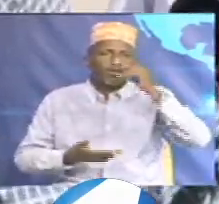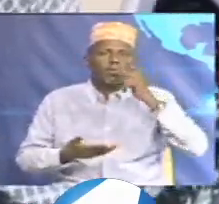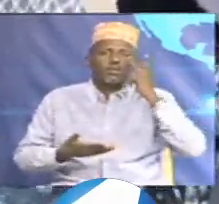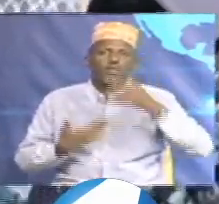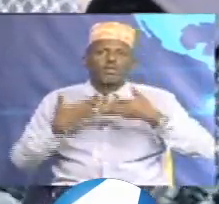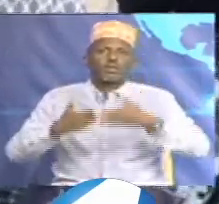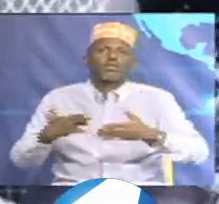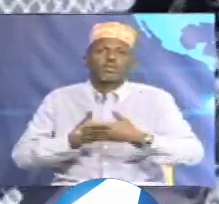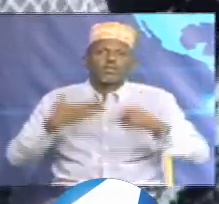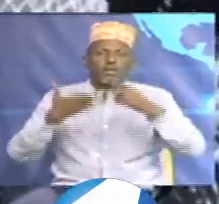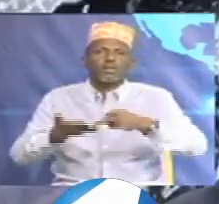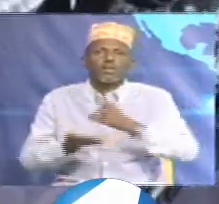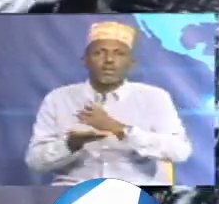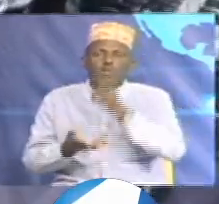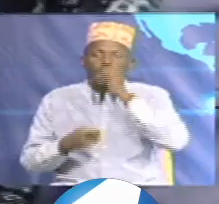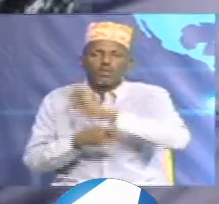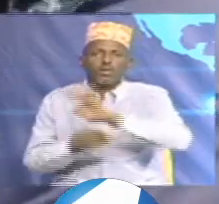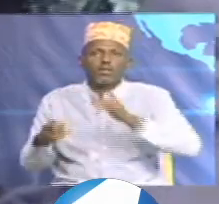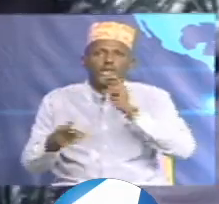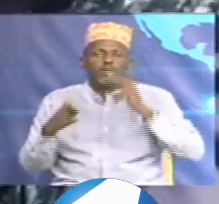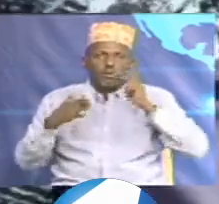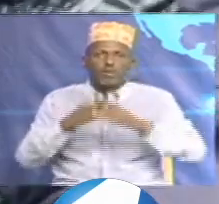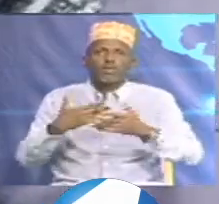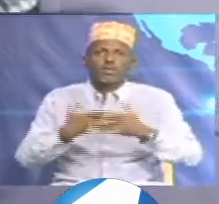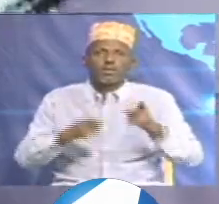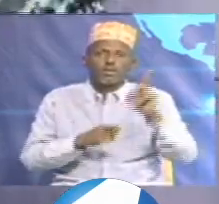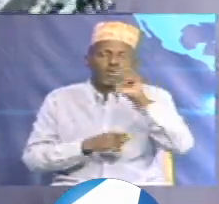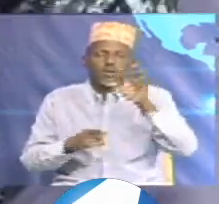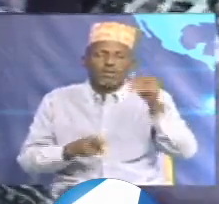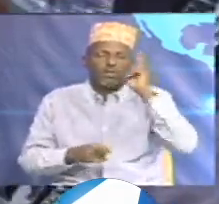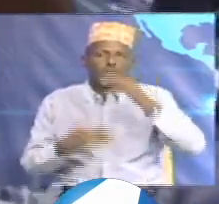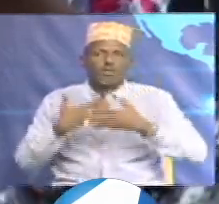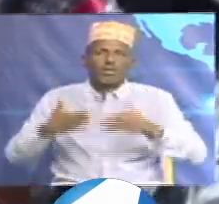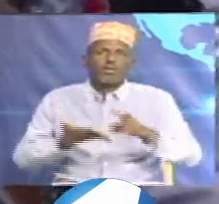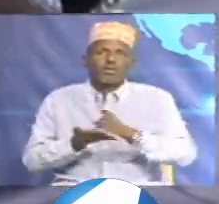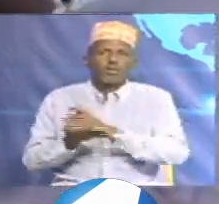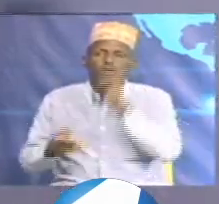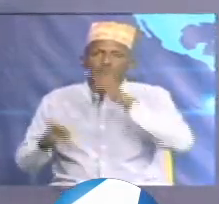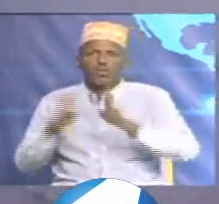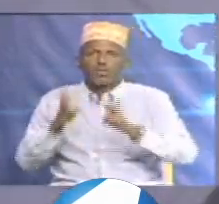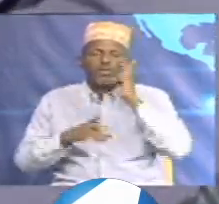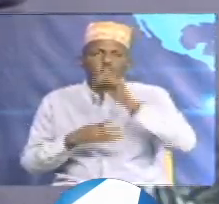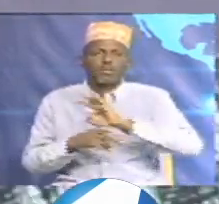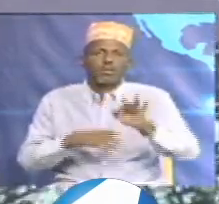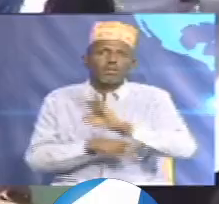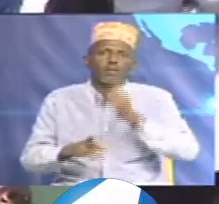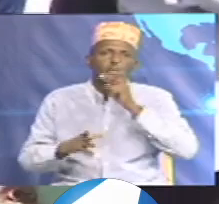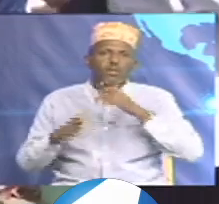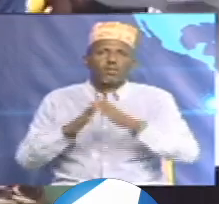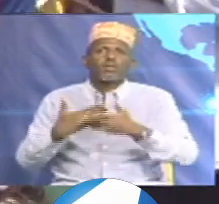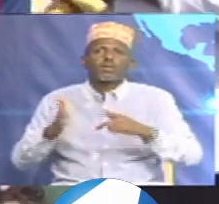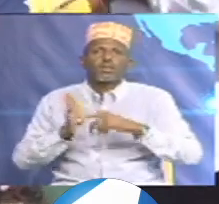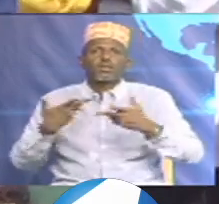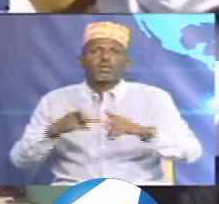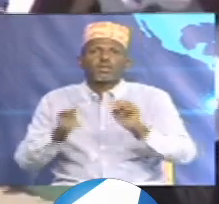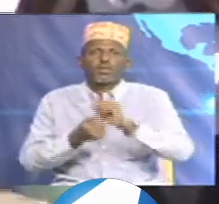Salem, Hassan Naïti, Abdelazar Rabl et Abdusalam Nasser Mohamed, ainsi que